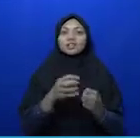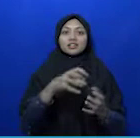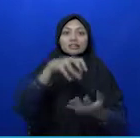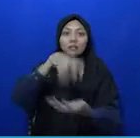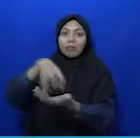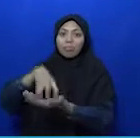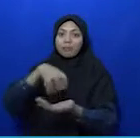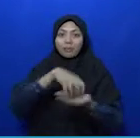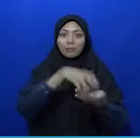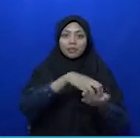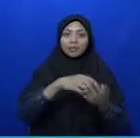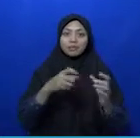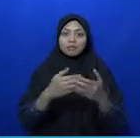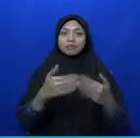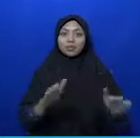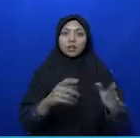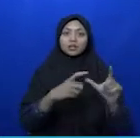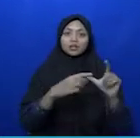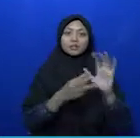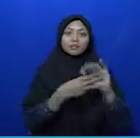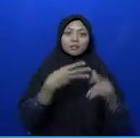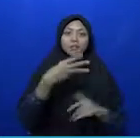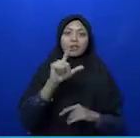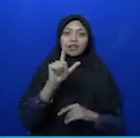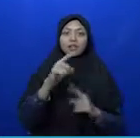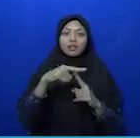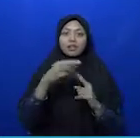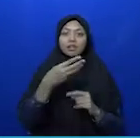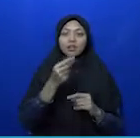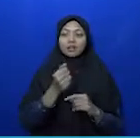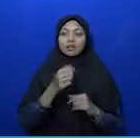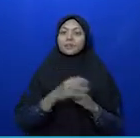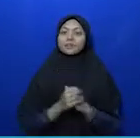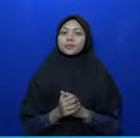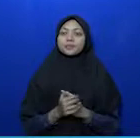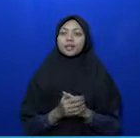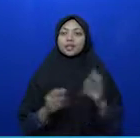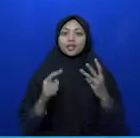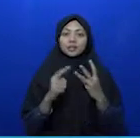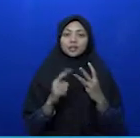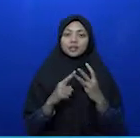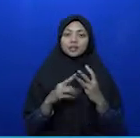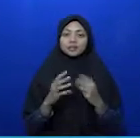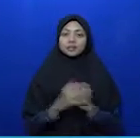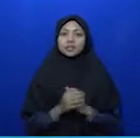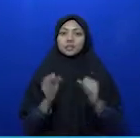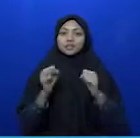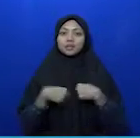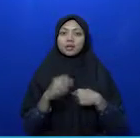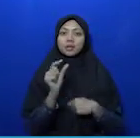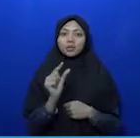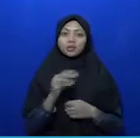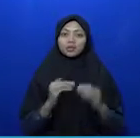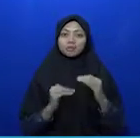smelter tadi gitu ya. Ini saya kira masalah ekonomi yang diperoleh. Nah kemudian yang ketiga, kesepakatan